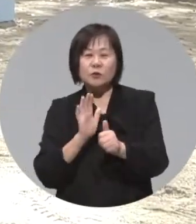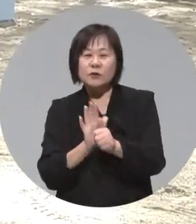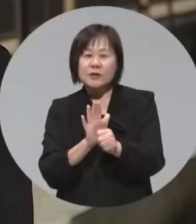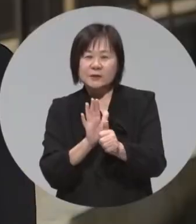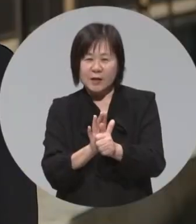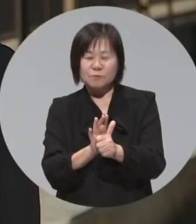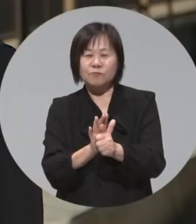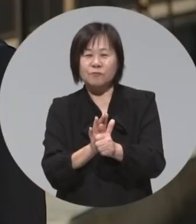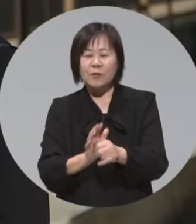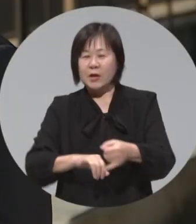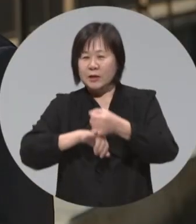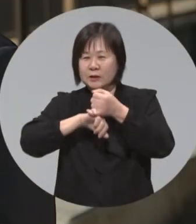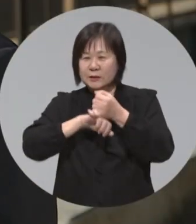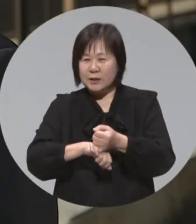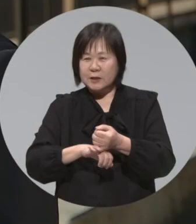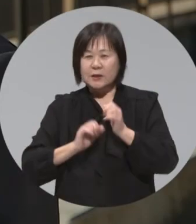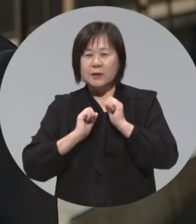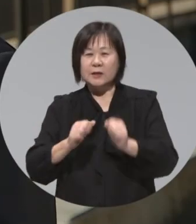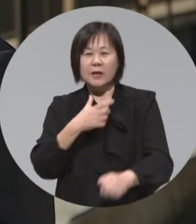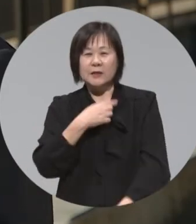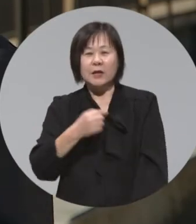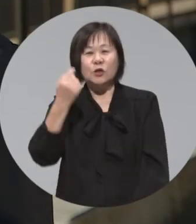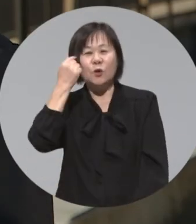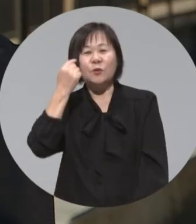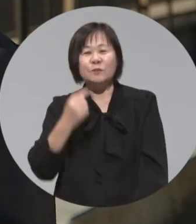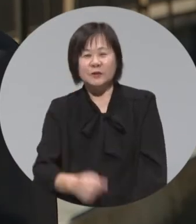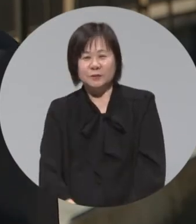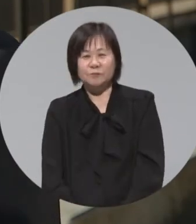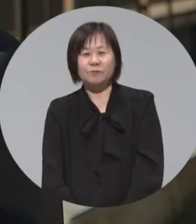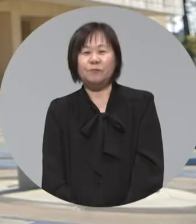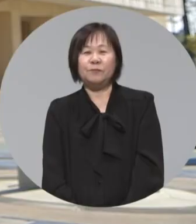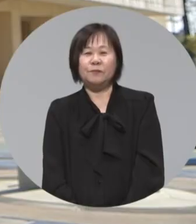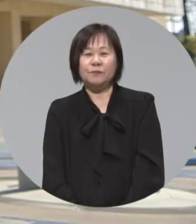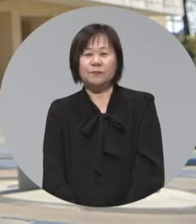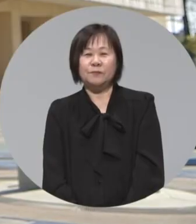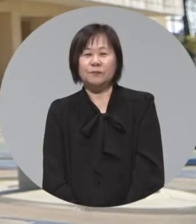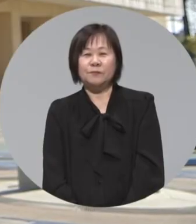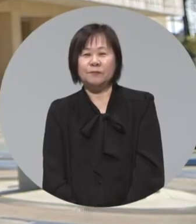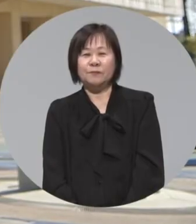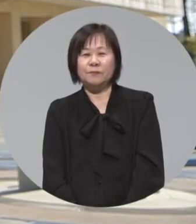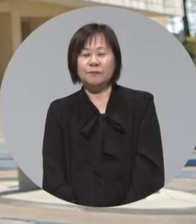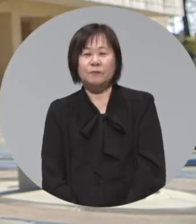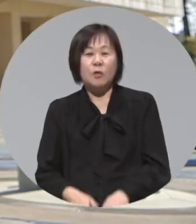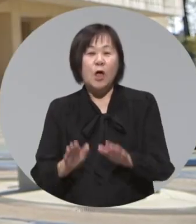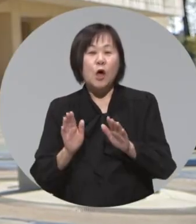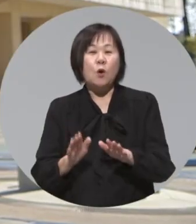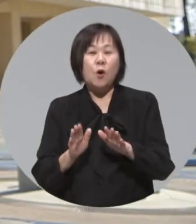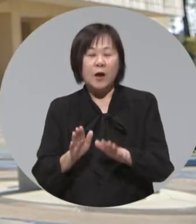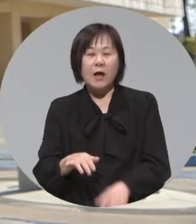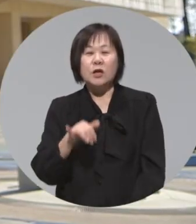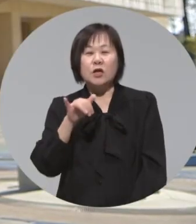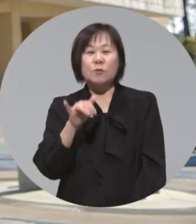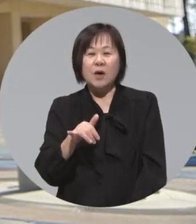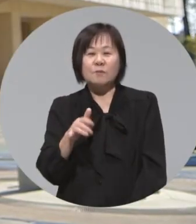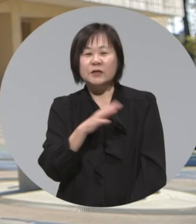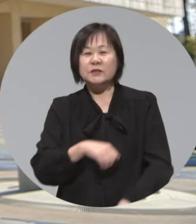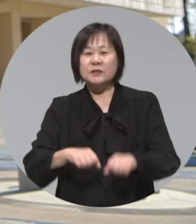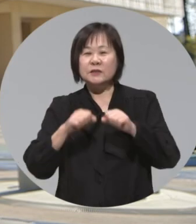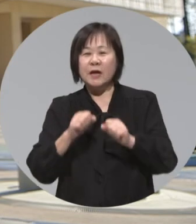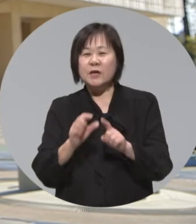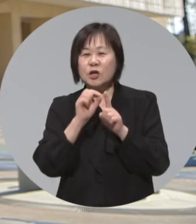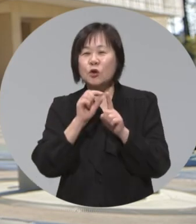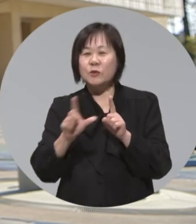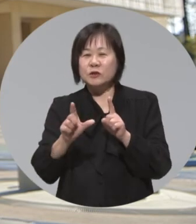いをぜひ中心にやりたいというふうに思ってますね。はい、 今回の前橋元気インフォメーション